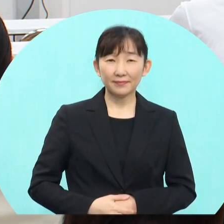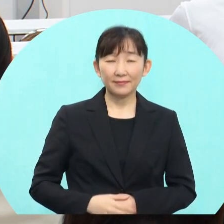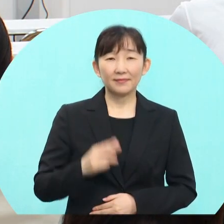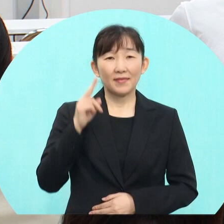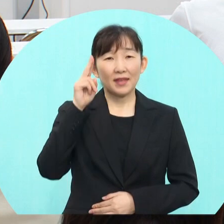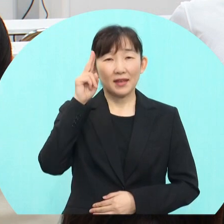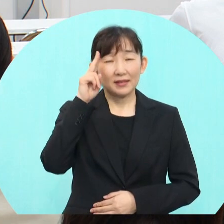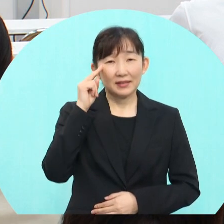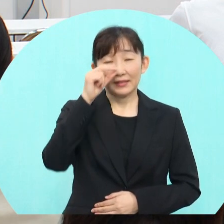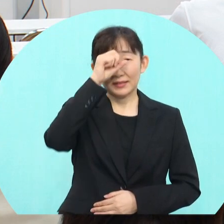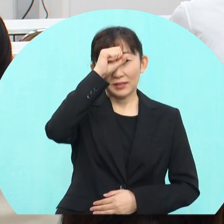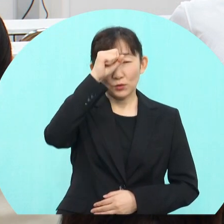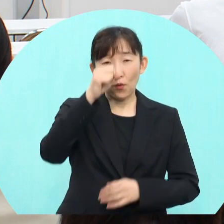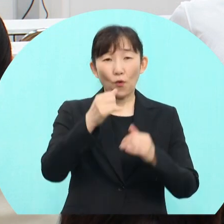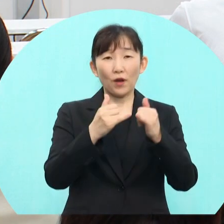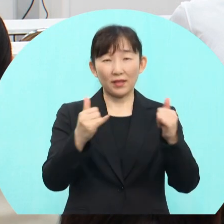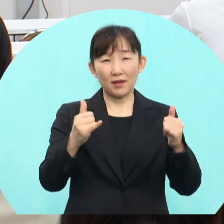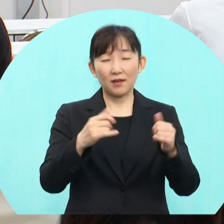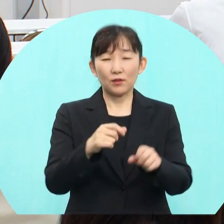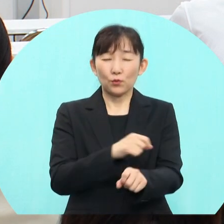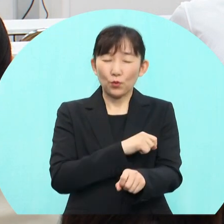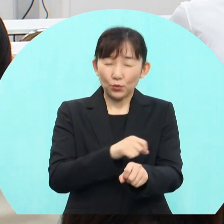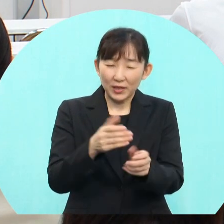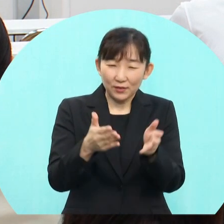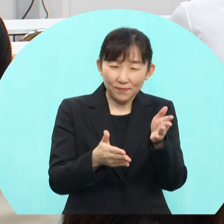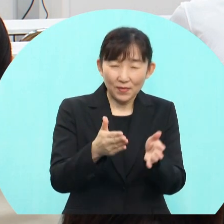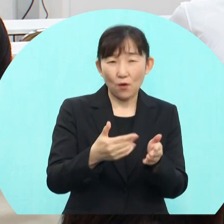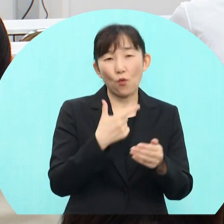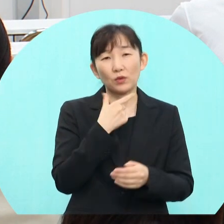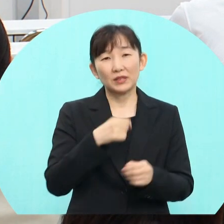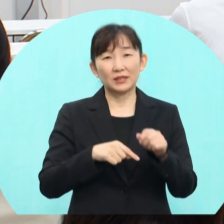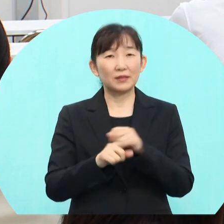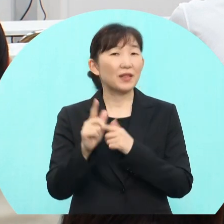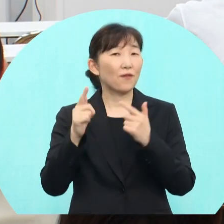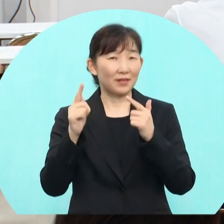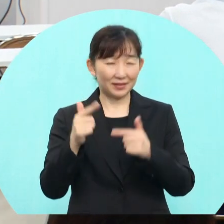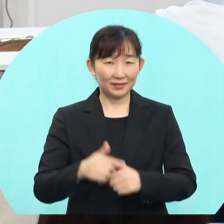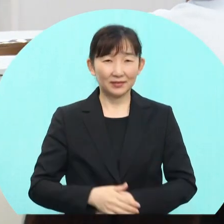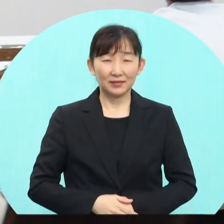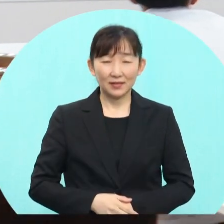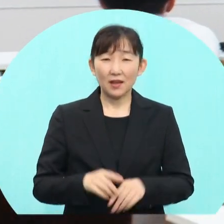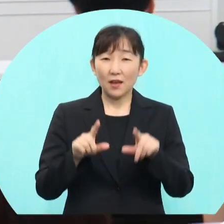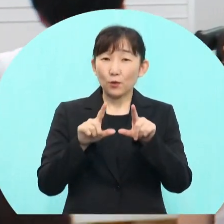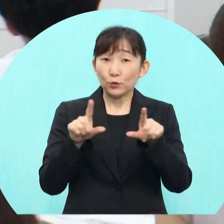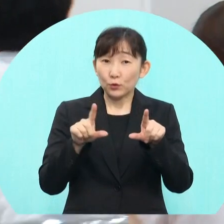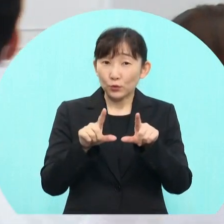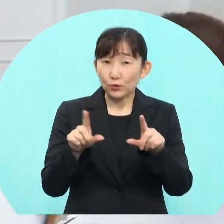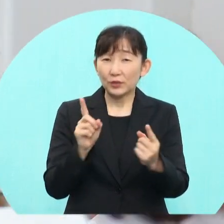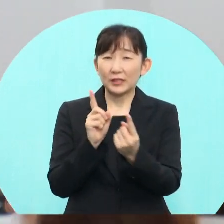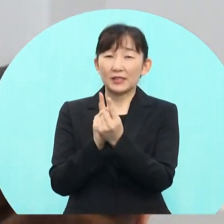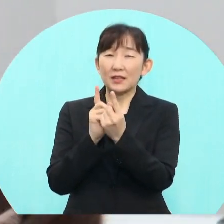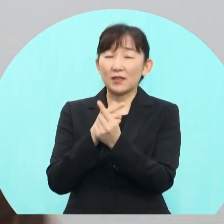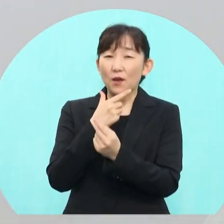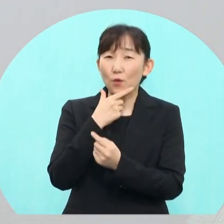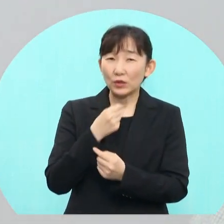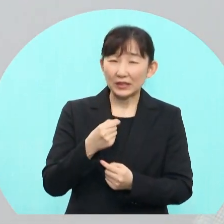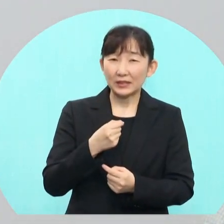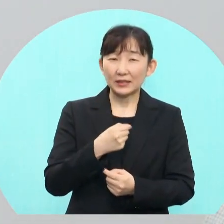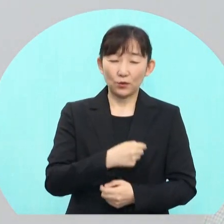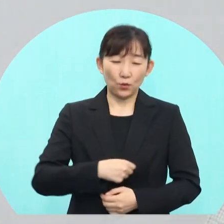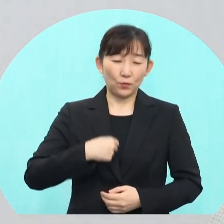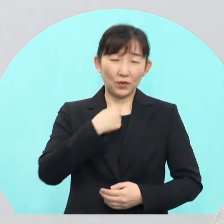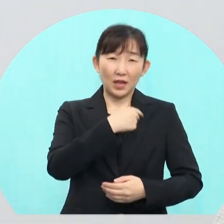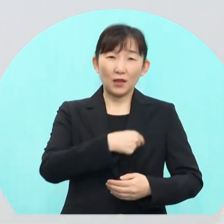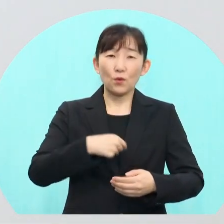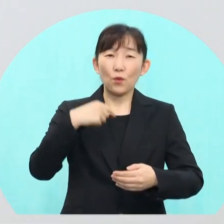認知症の方へ特別扱いしてほしいわけではない、普通に接してほしいと胸の内